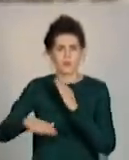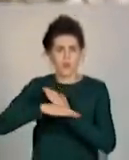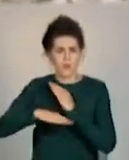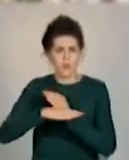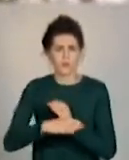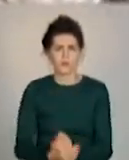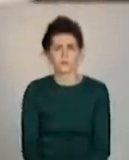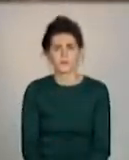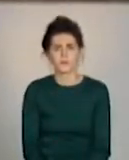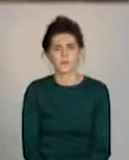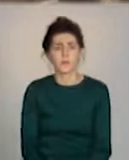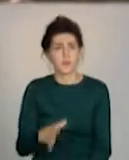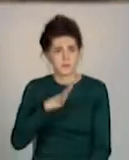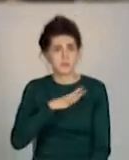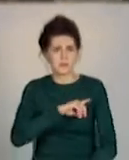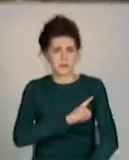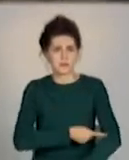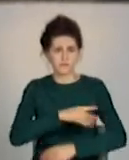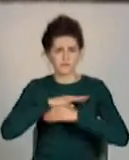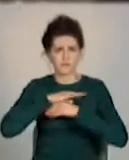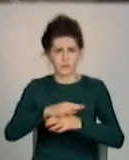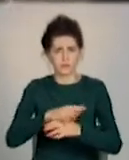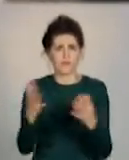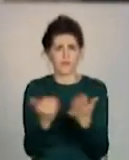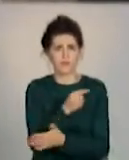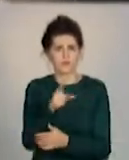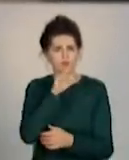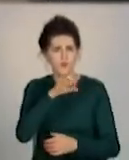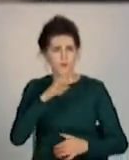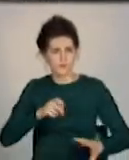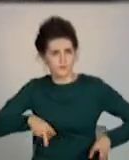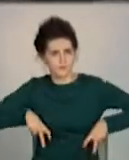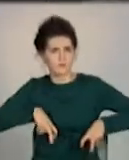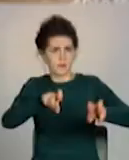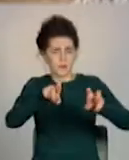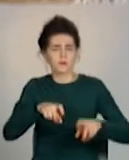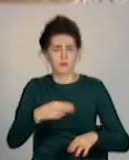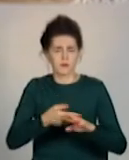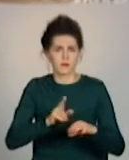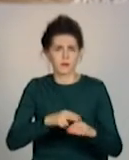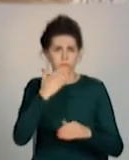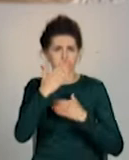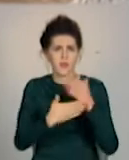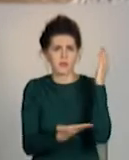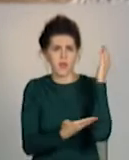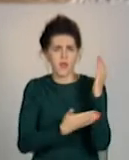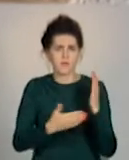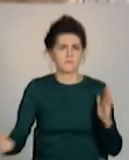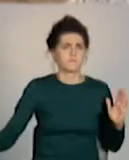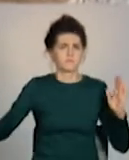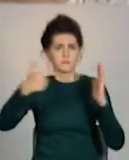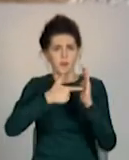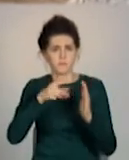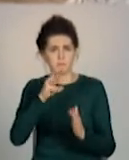допомогу. При обстрілі арти вона вибіжала і, по-моєму, в дерево